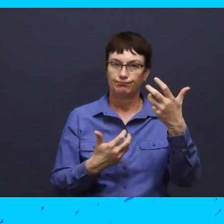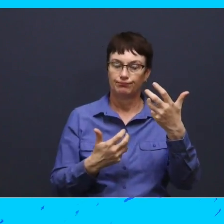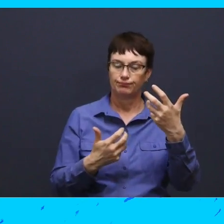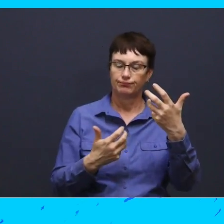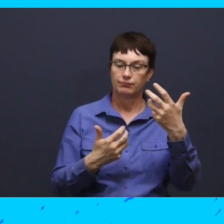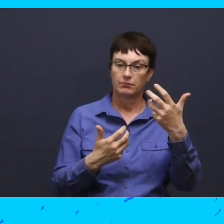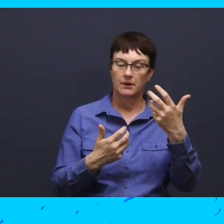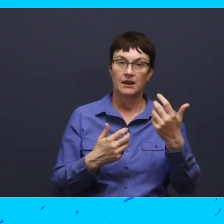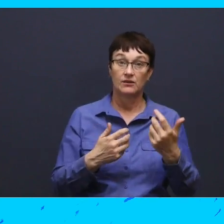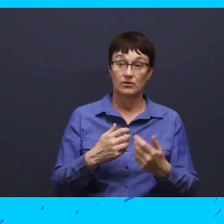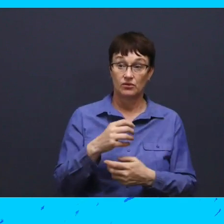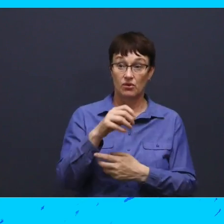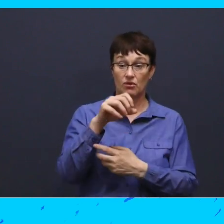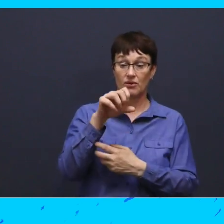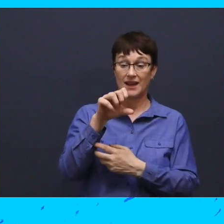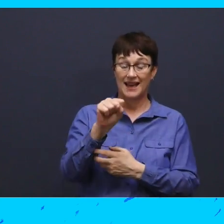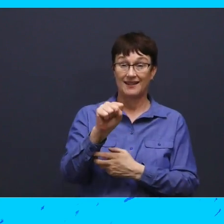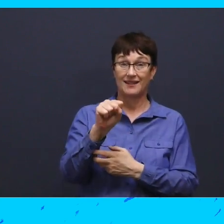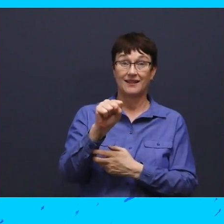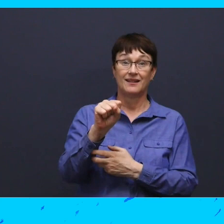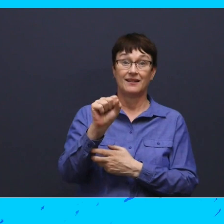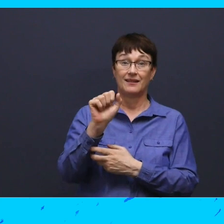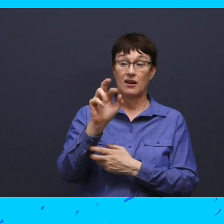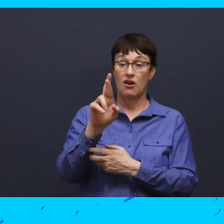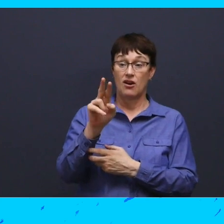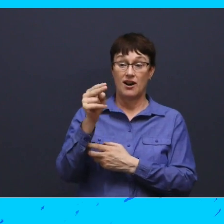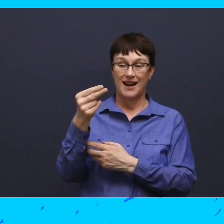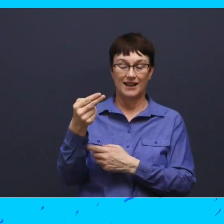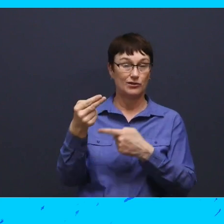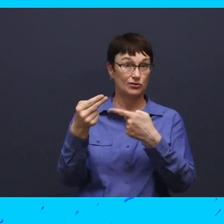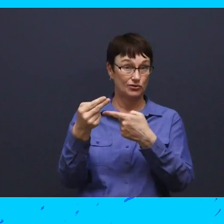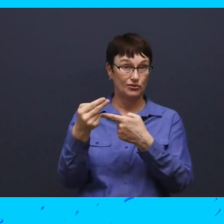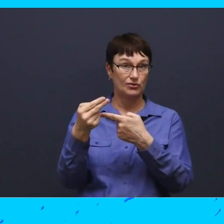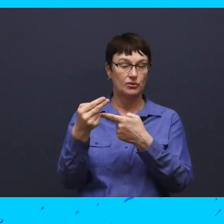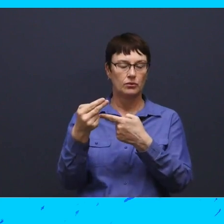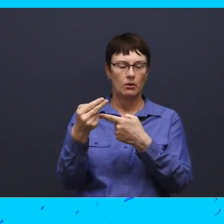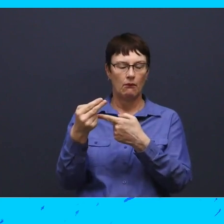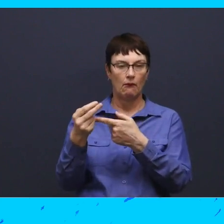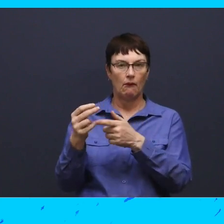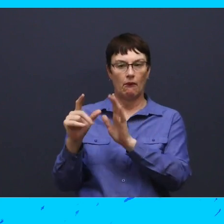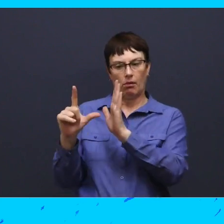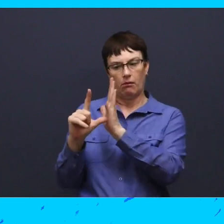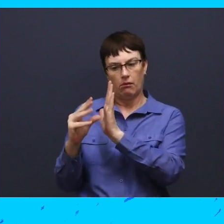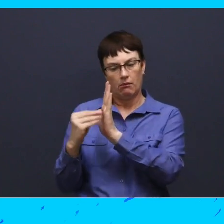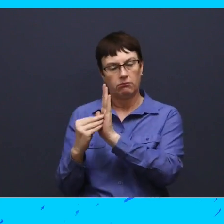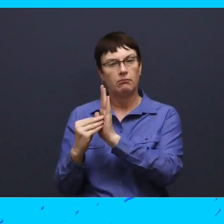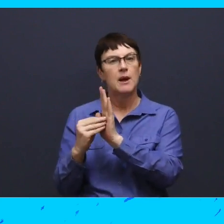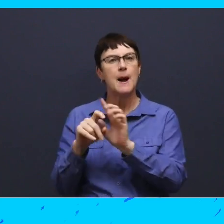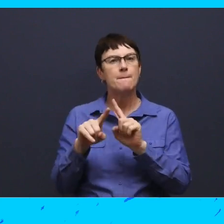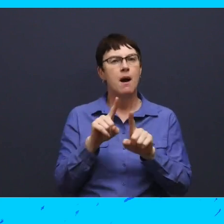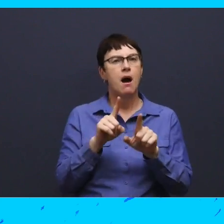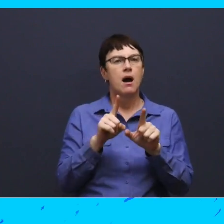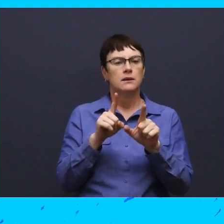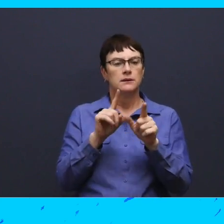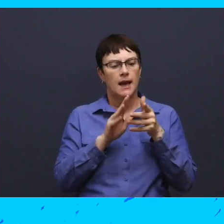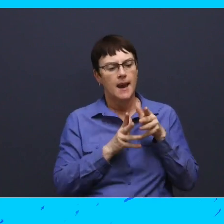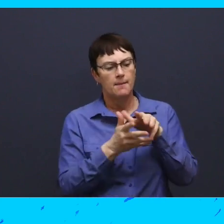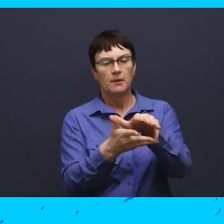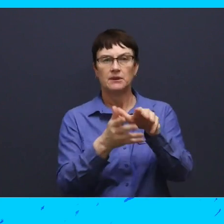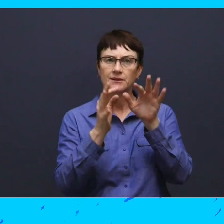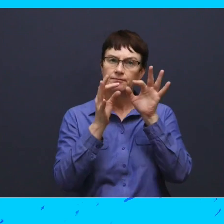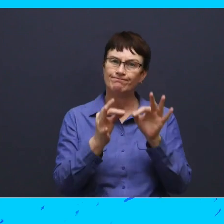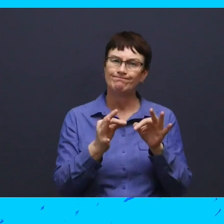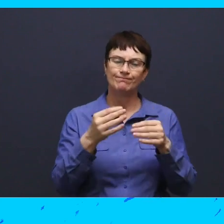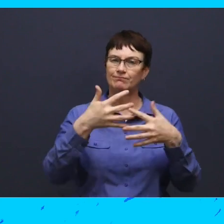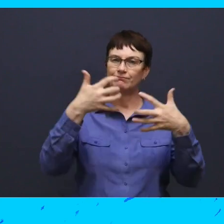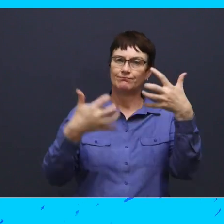traductions entre la santé sexuelle et de reproductive par rapport à sa